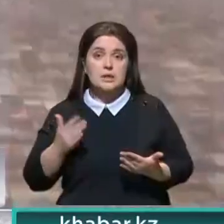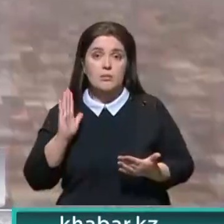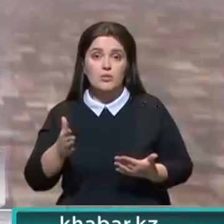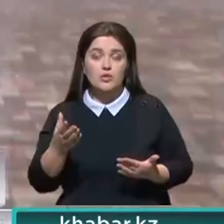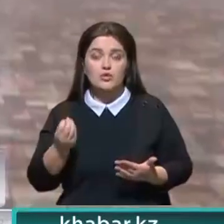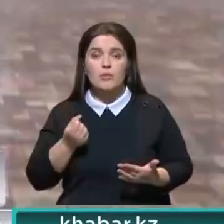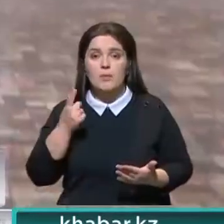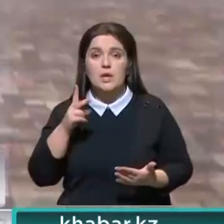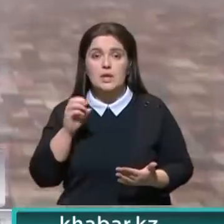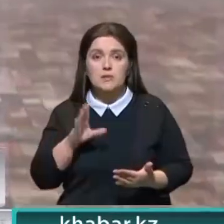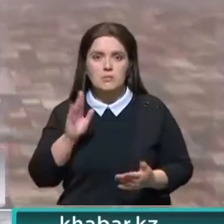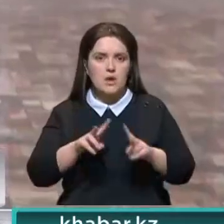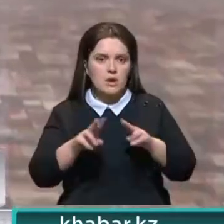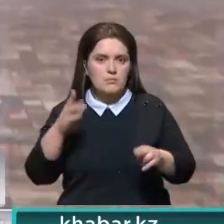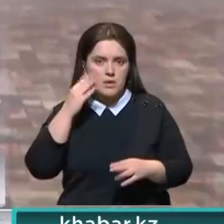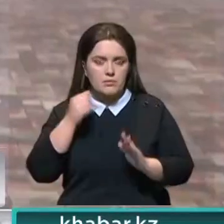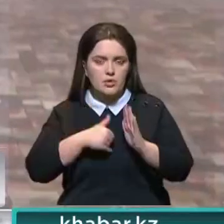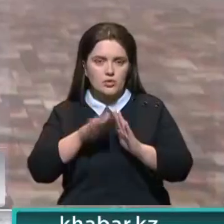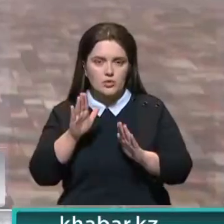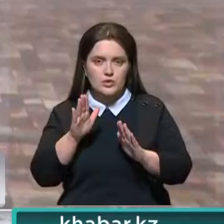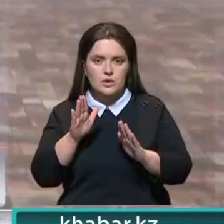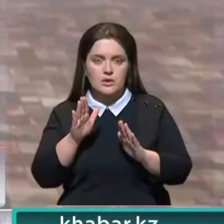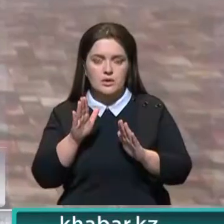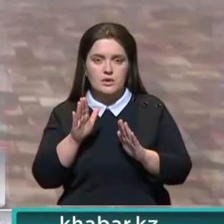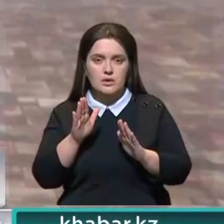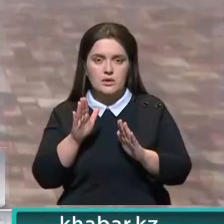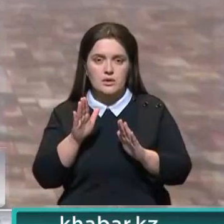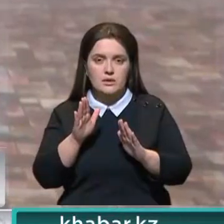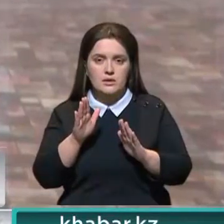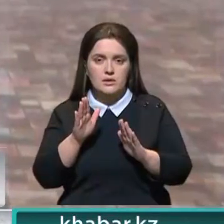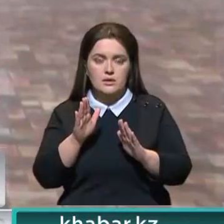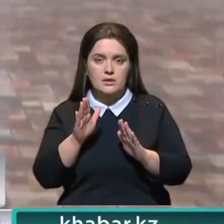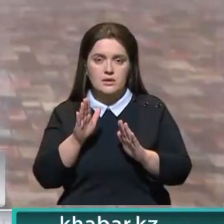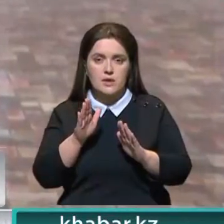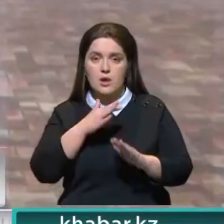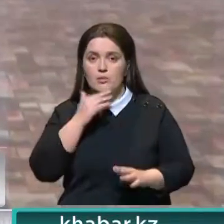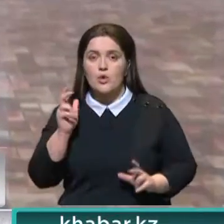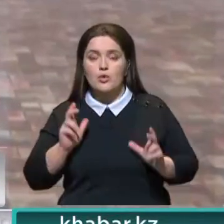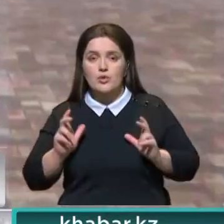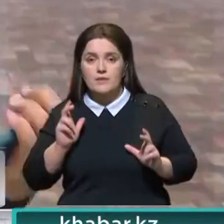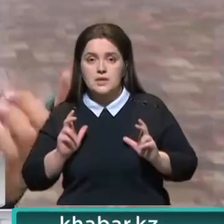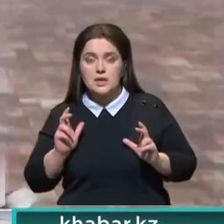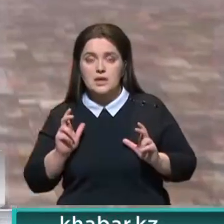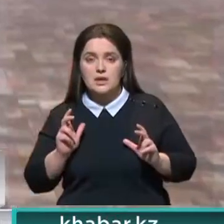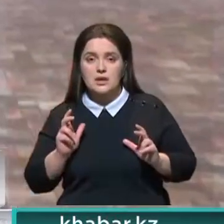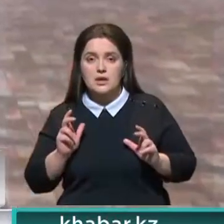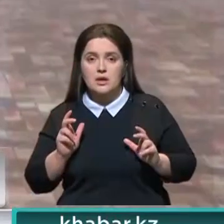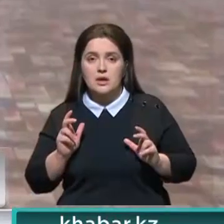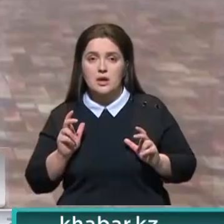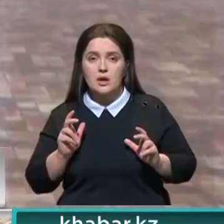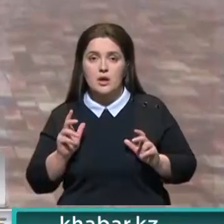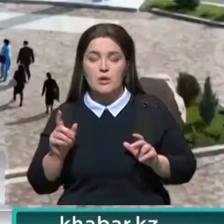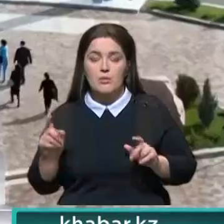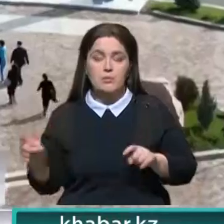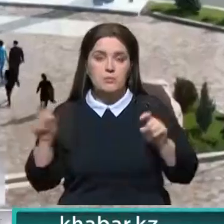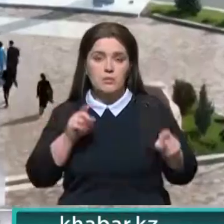то он не будет хуже Алматы. Тем более, учитывая ту новость, что многие университеты и колледжи перенесут в Кунаев, то это